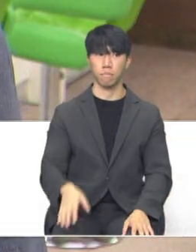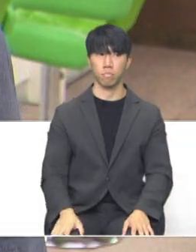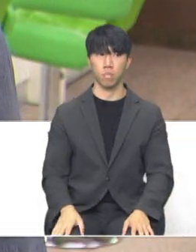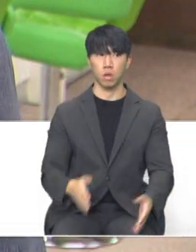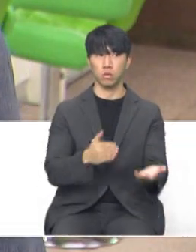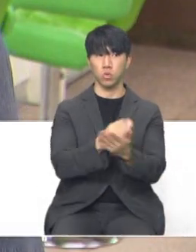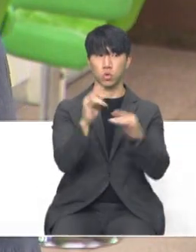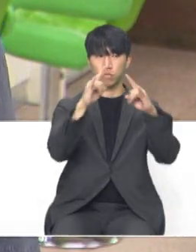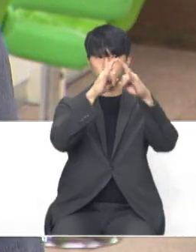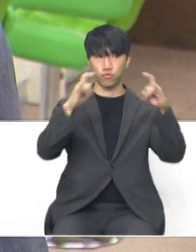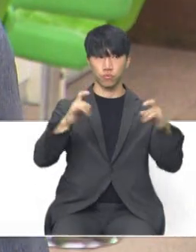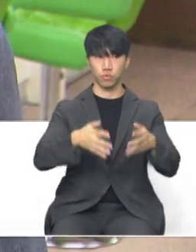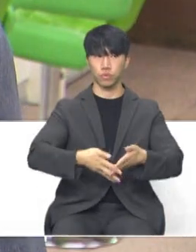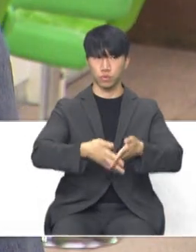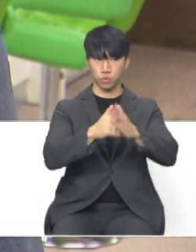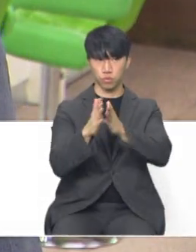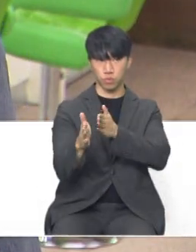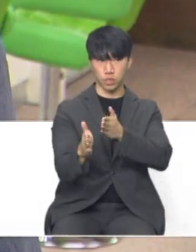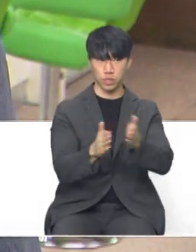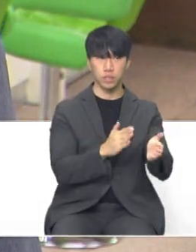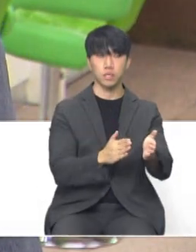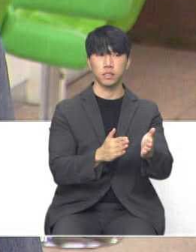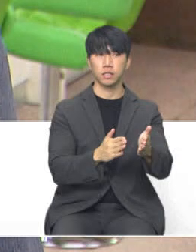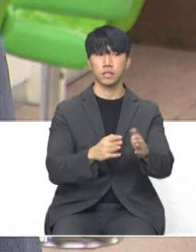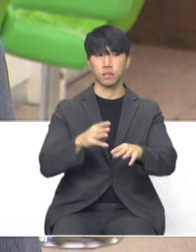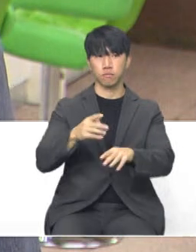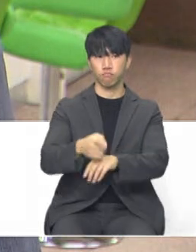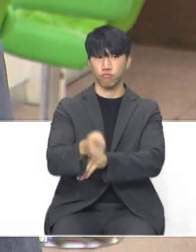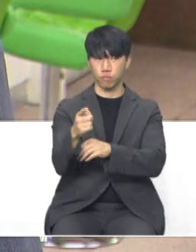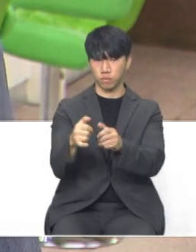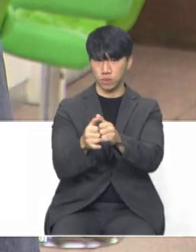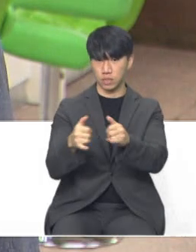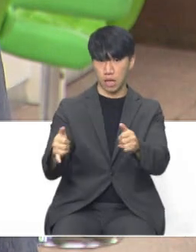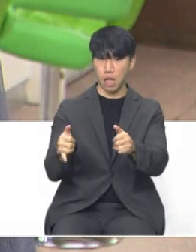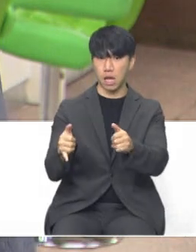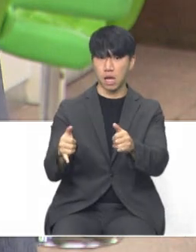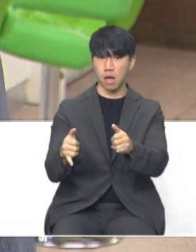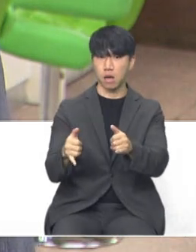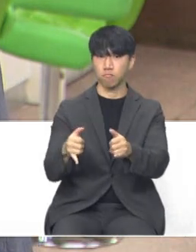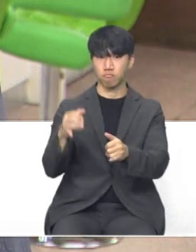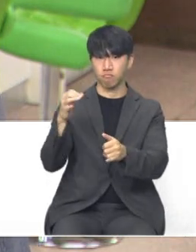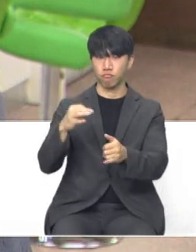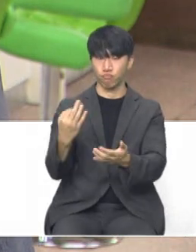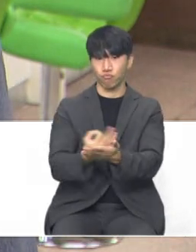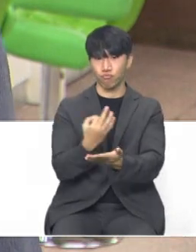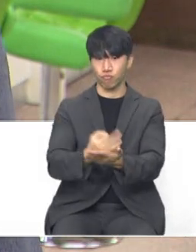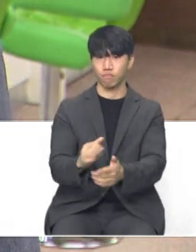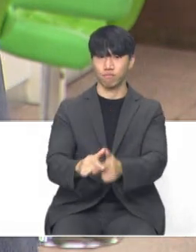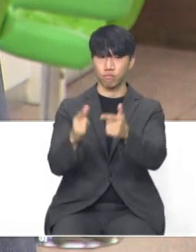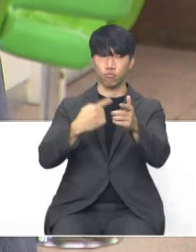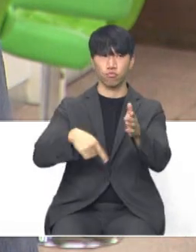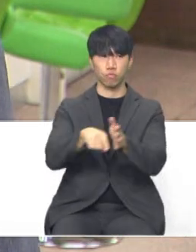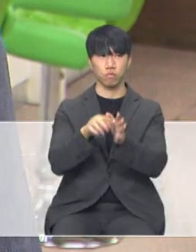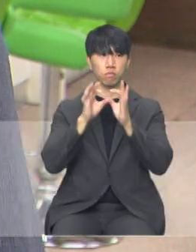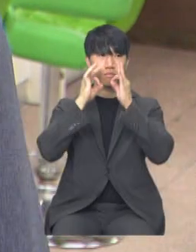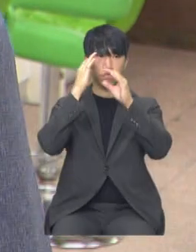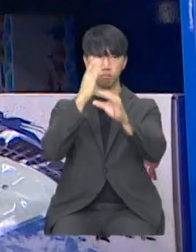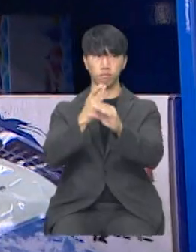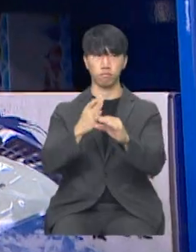부스를 마련해가지고 수산업 그 종사원분들의 매출 증대에 도움이 될 수 있도록 노력하고 있습니다.